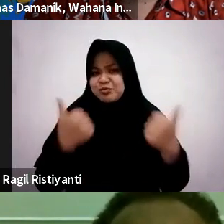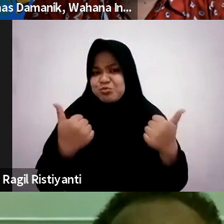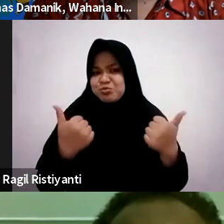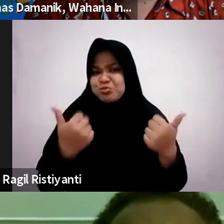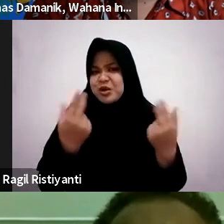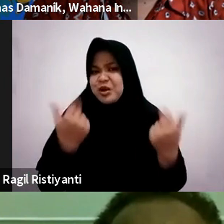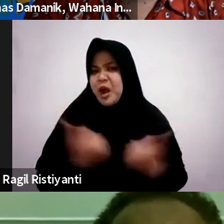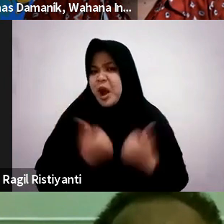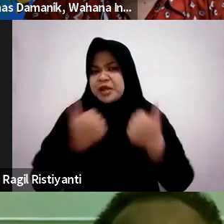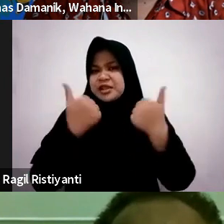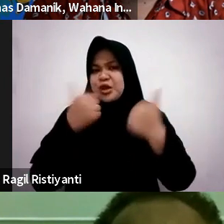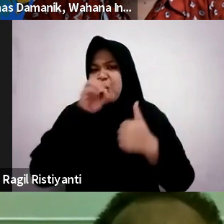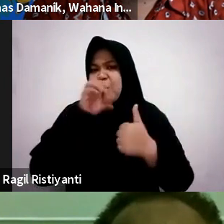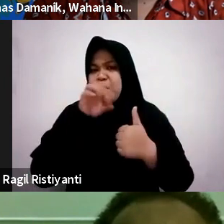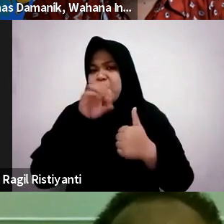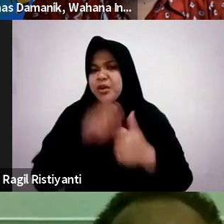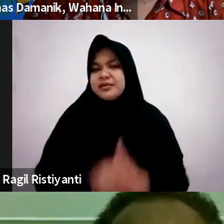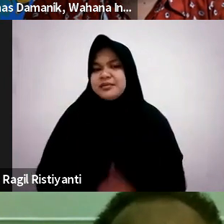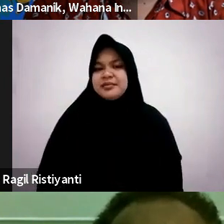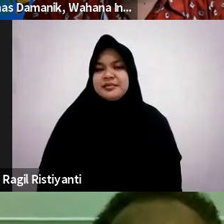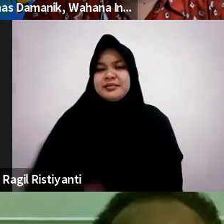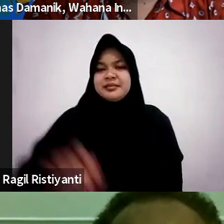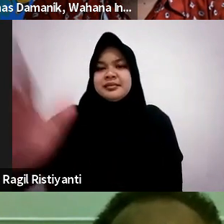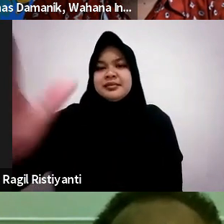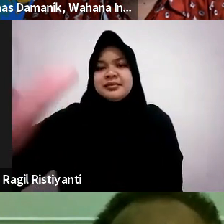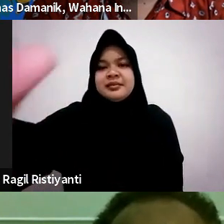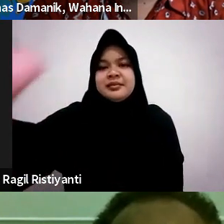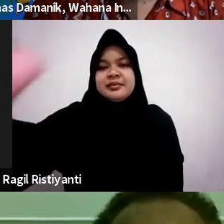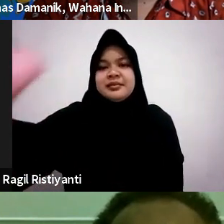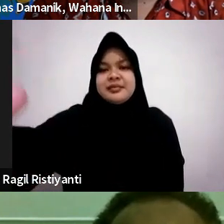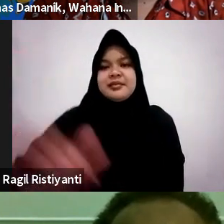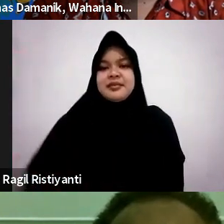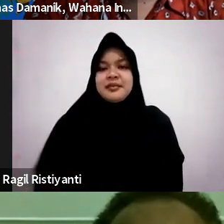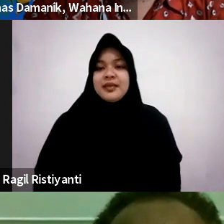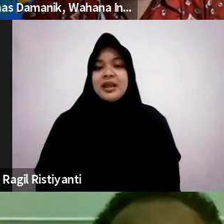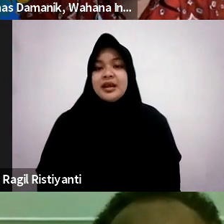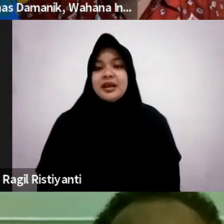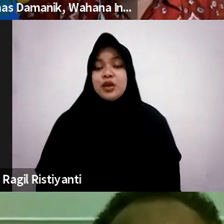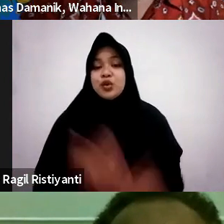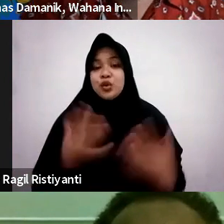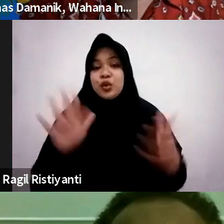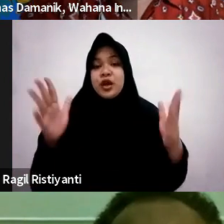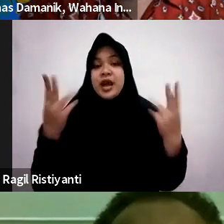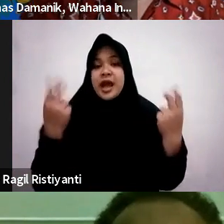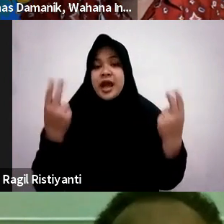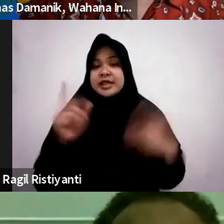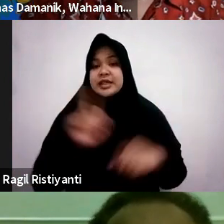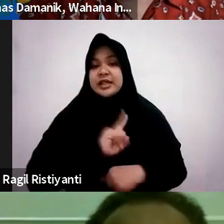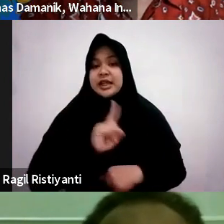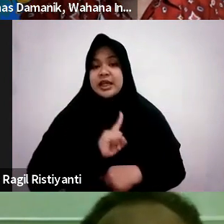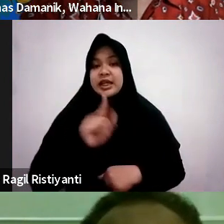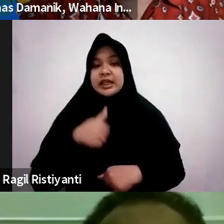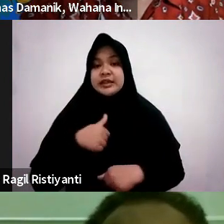nggak ngomong banyak gitu kebanyakan tuh pake earphone atau headphone terus sudah asyik sendiri terus apa dia mengikuti